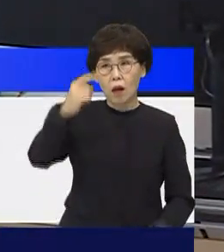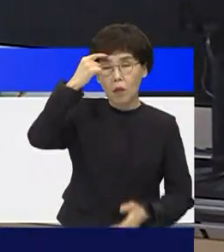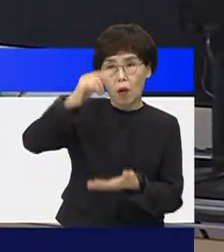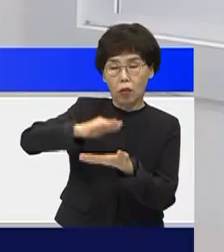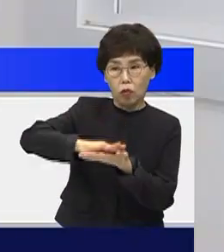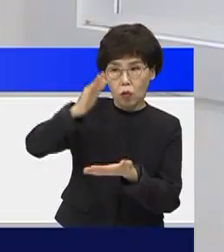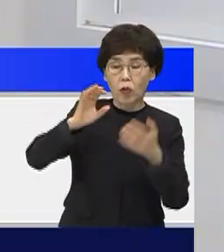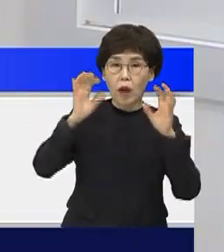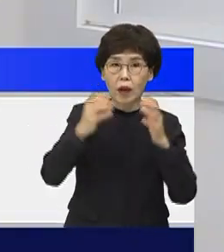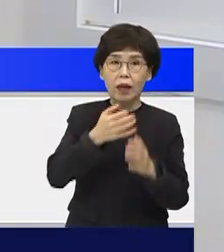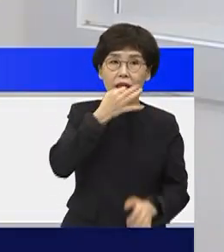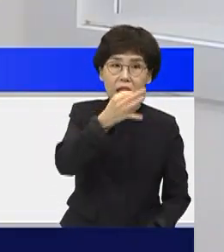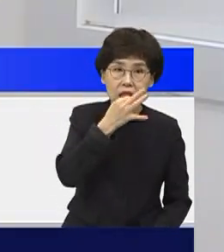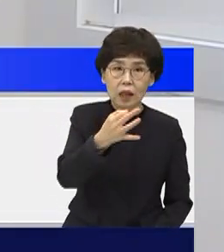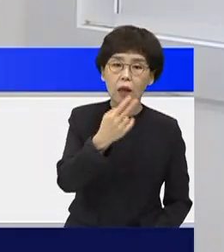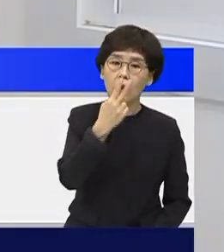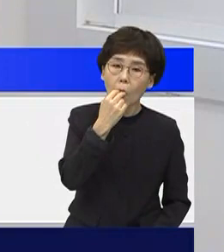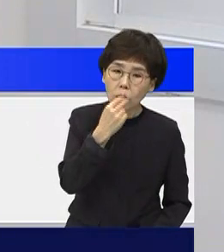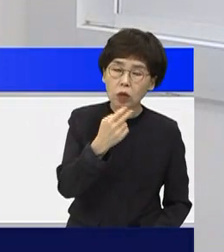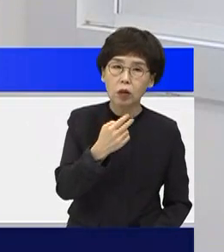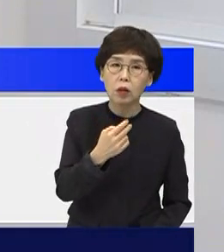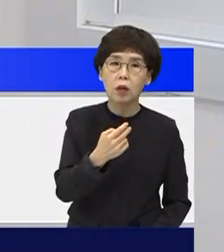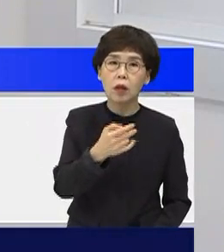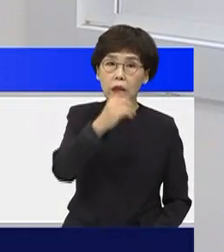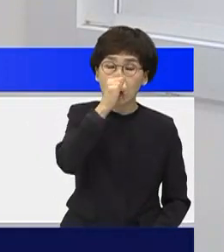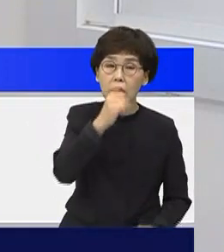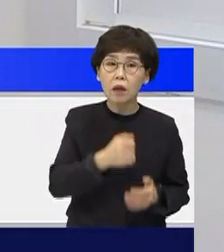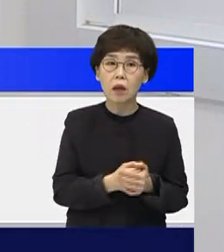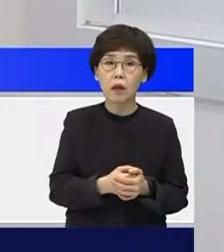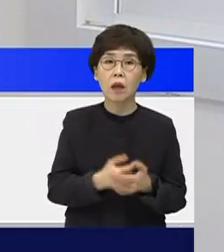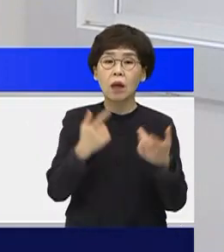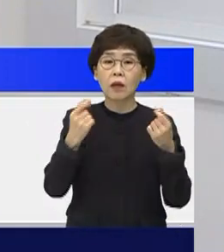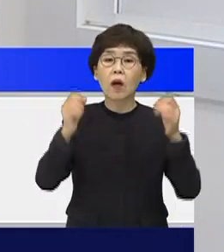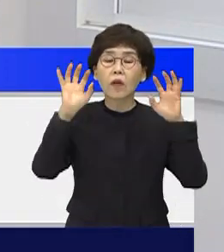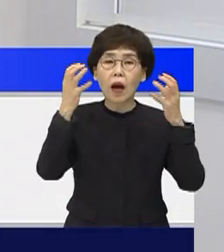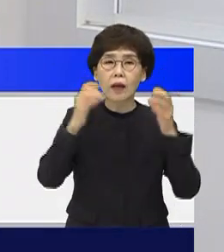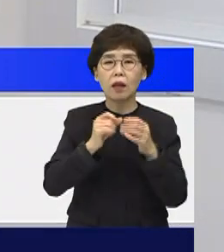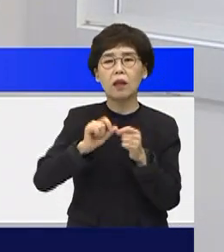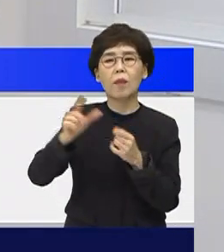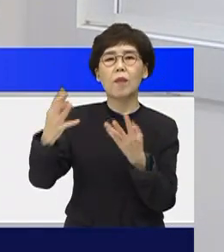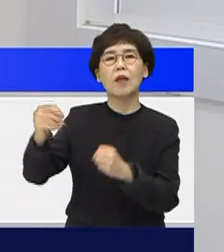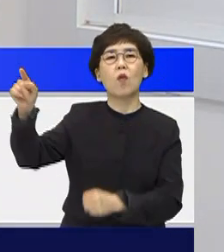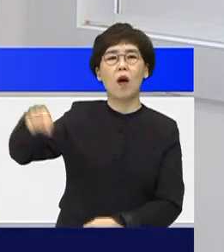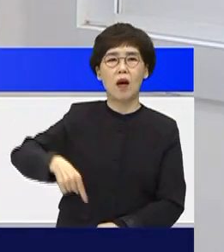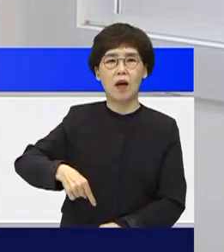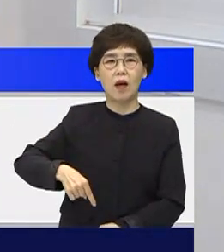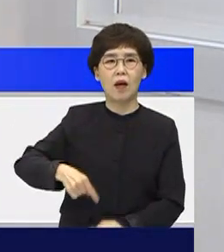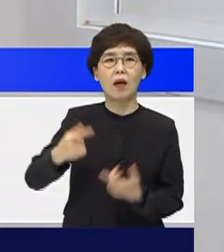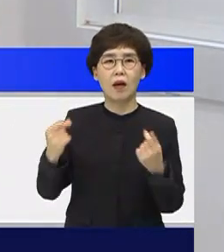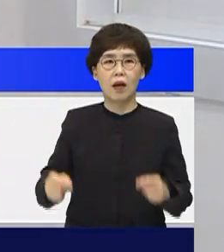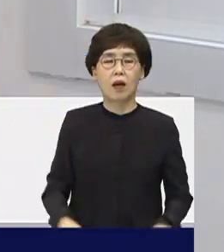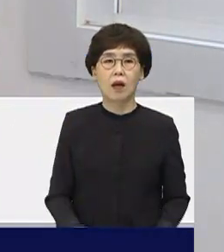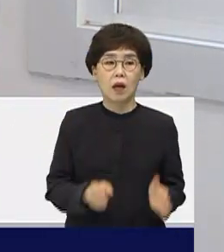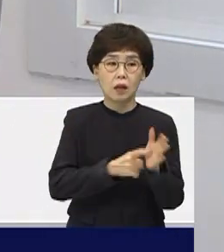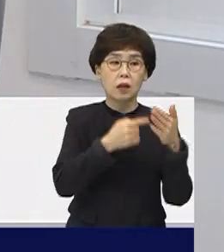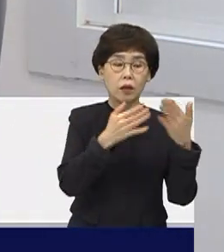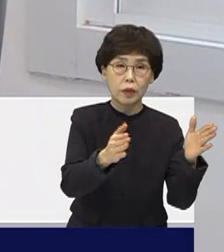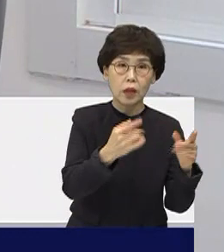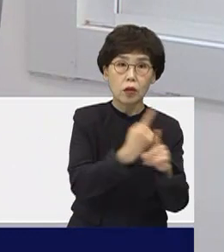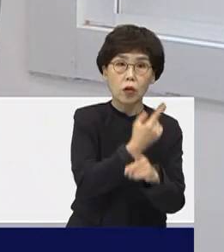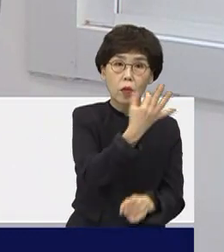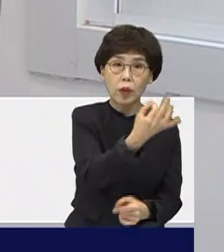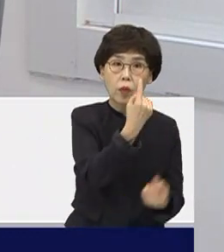나는 아이들과 기침, 콧물, 가래 증상 등이 있는 호흡기 증상이 있는 아이들이 주로 많이 오게 되는 것 같습니다. 응급실